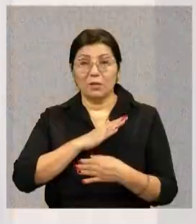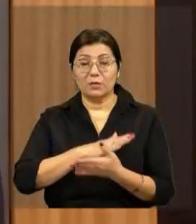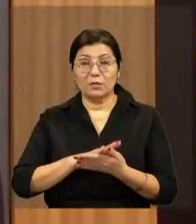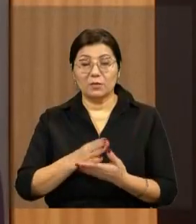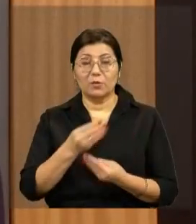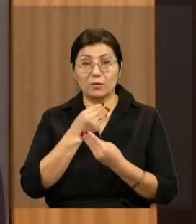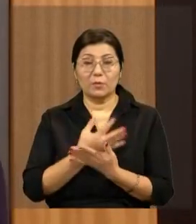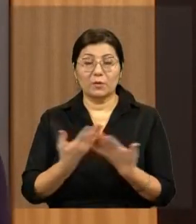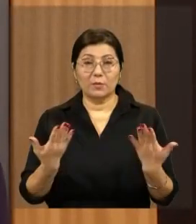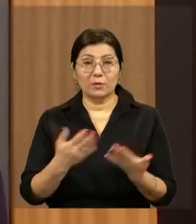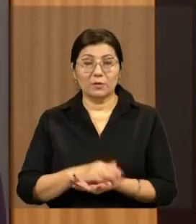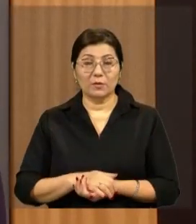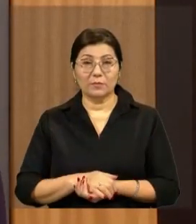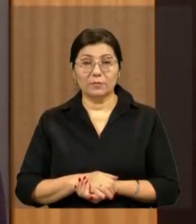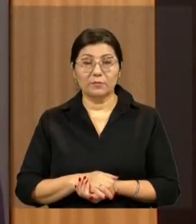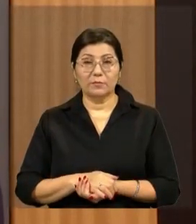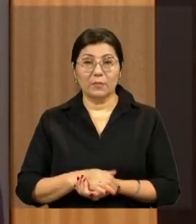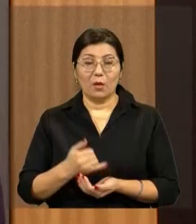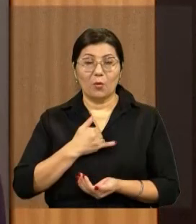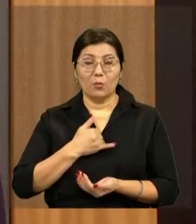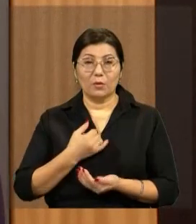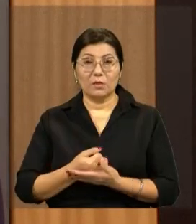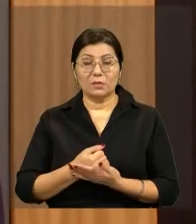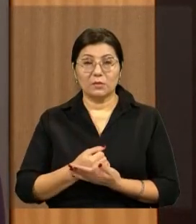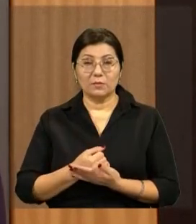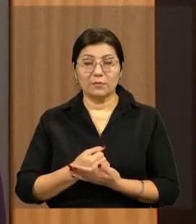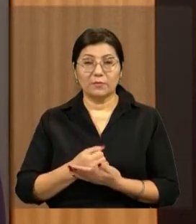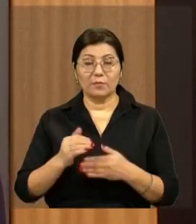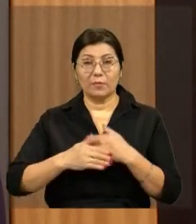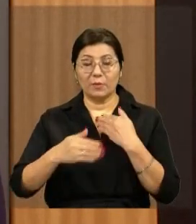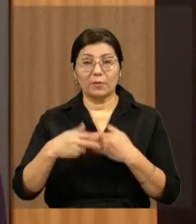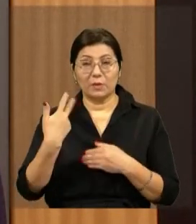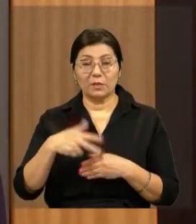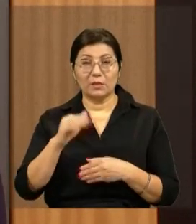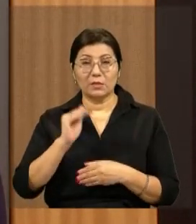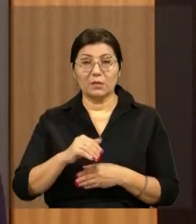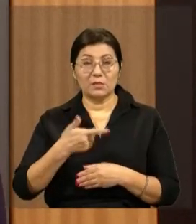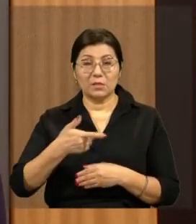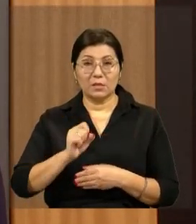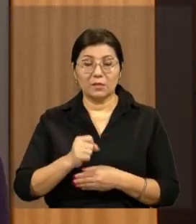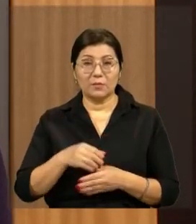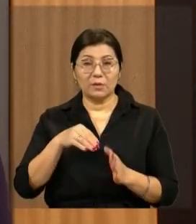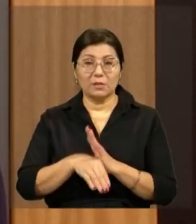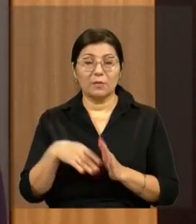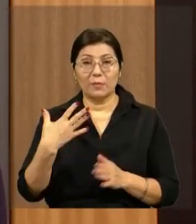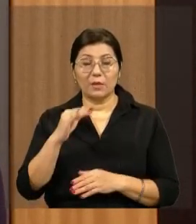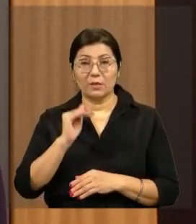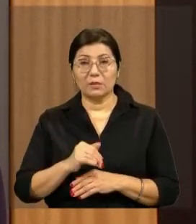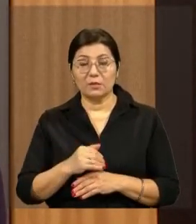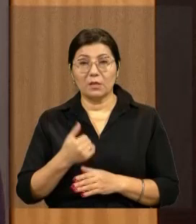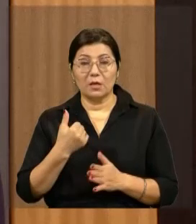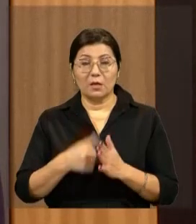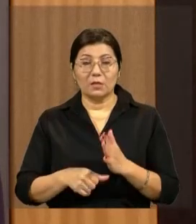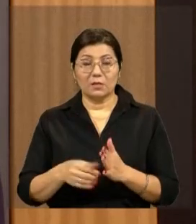продукцию. Посевной площадь у нас почти 30 тысяч гектар. Из них 5 тысяч 6